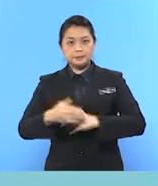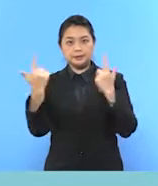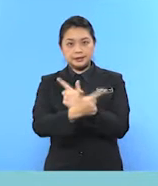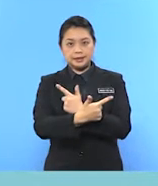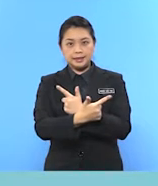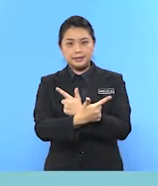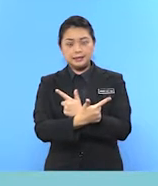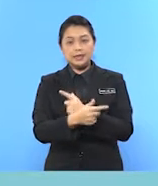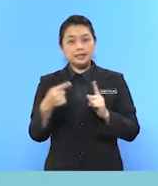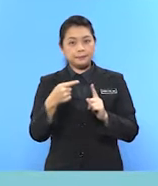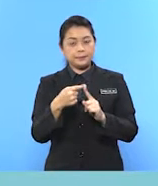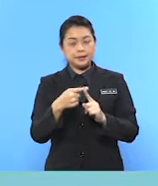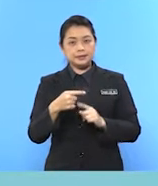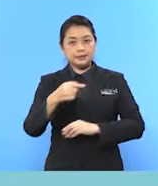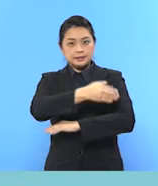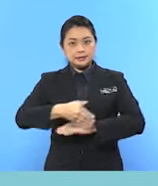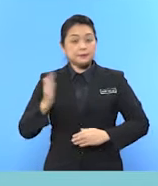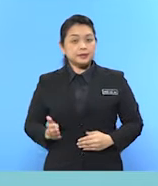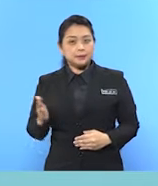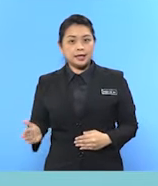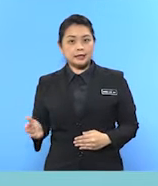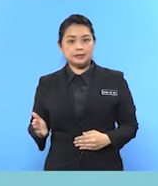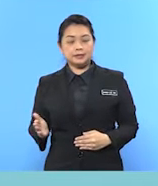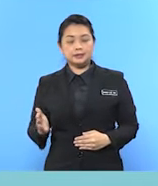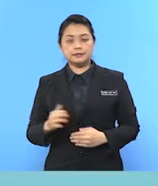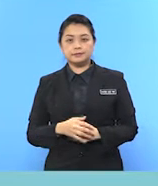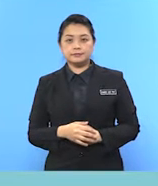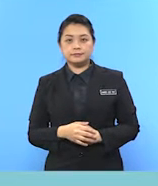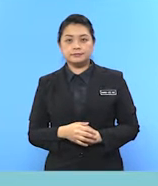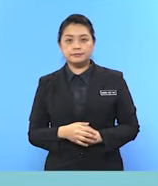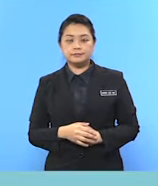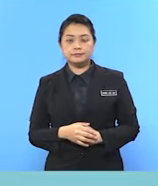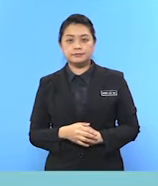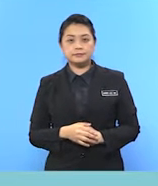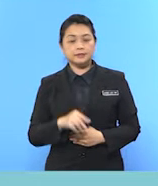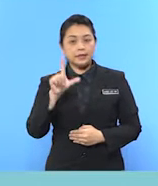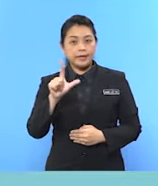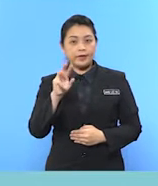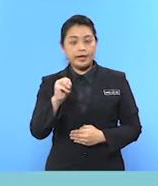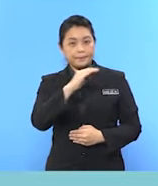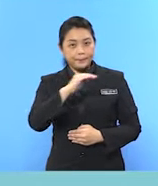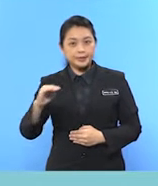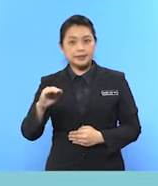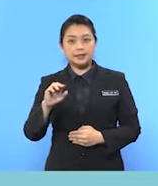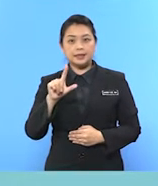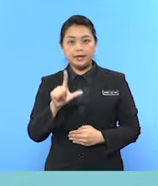bertentangan kepada sisi bersebelahan, iaitu ln per nm.